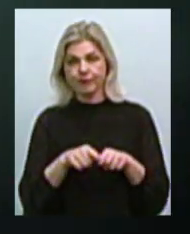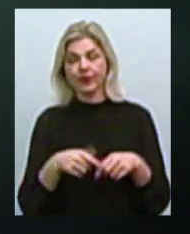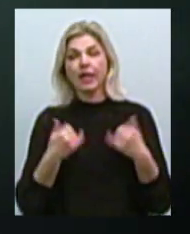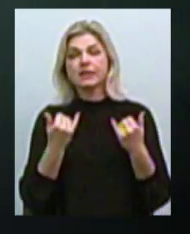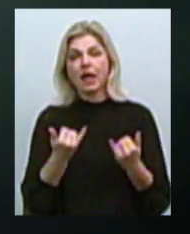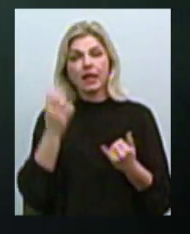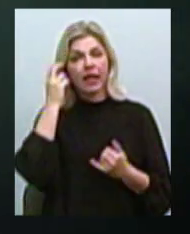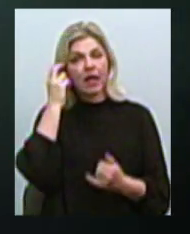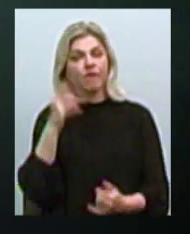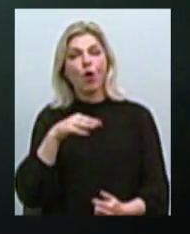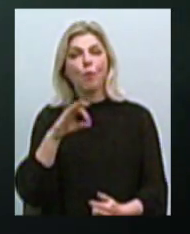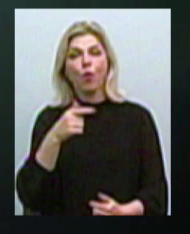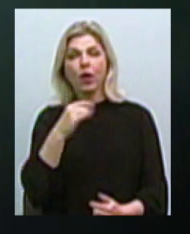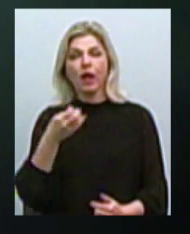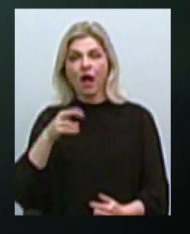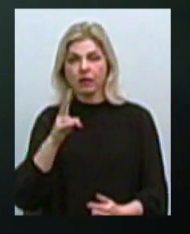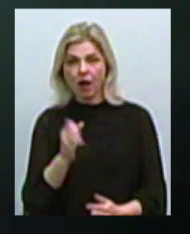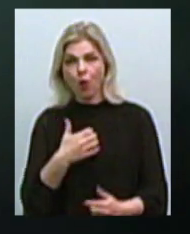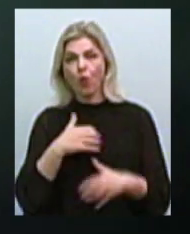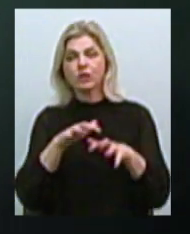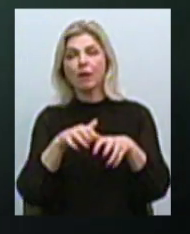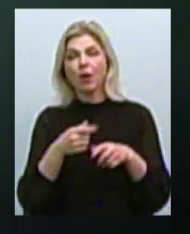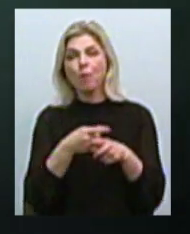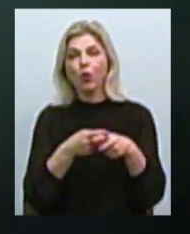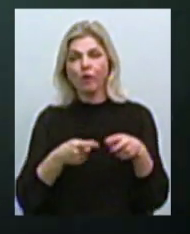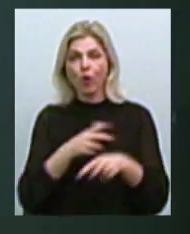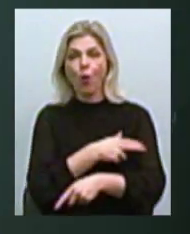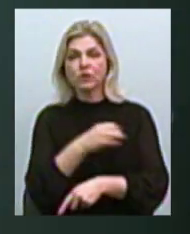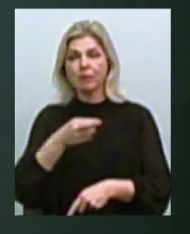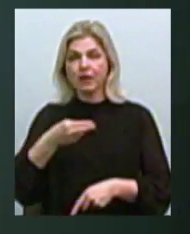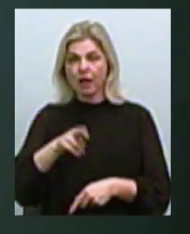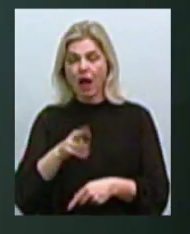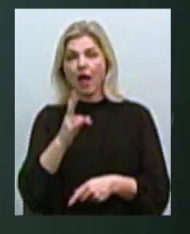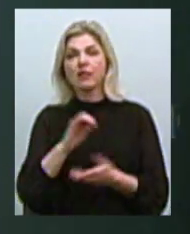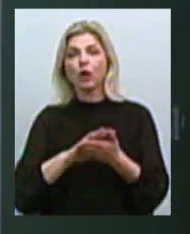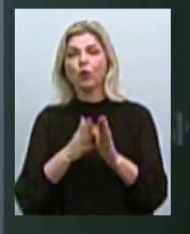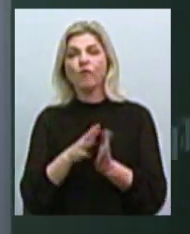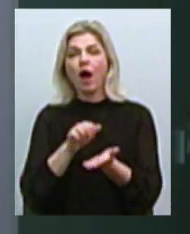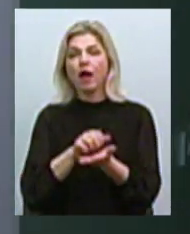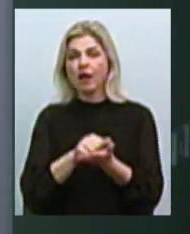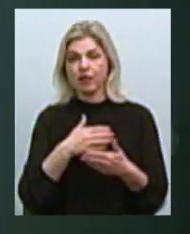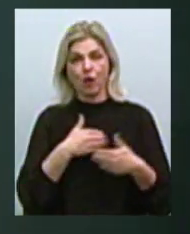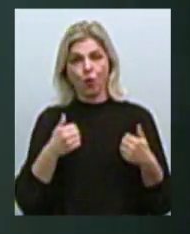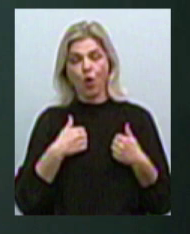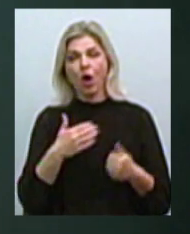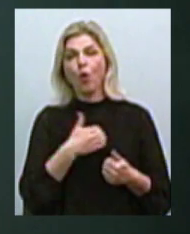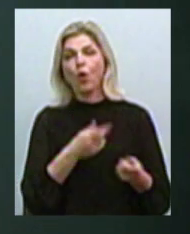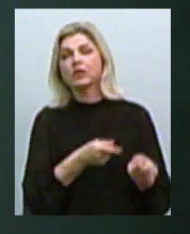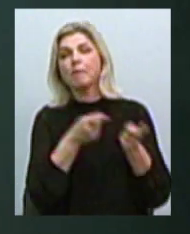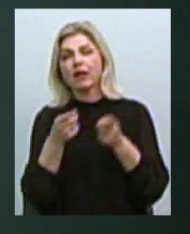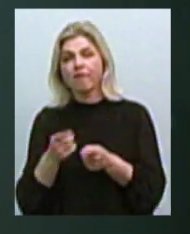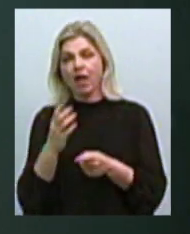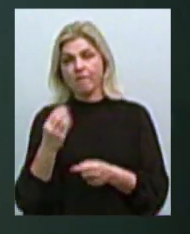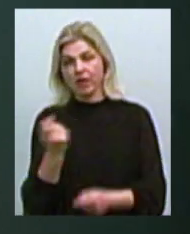Зараз Могилянка хоче відібрати пів госпіталя, як я зрозумів. На договір оренди вони не йдуть, а хочуть перевести у власність і бути господарями